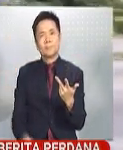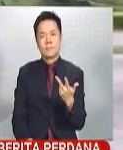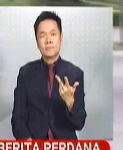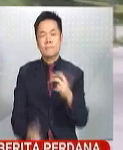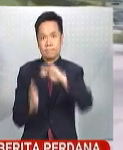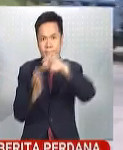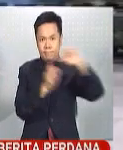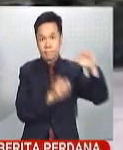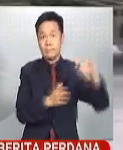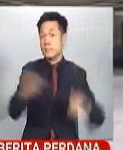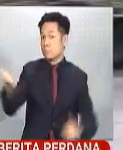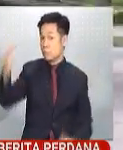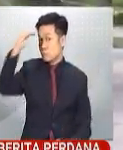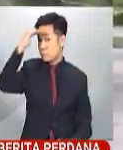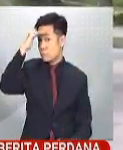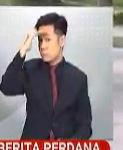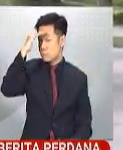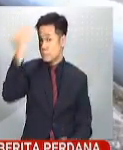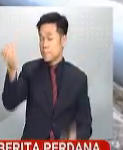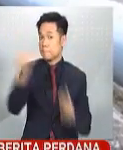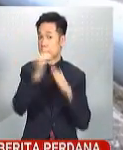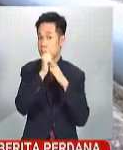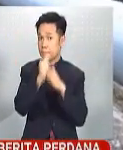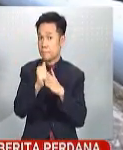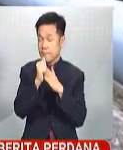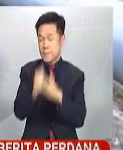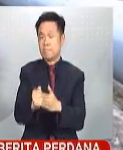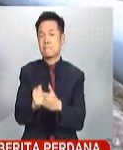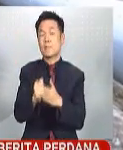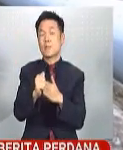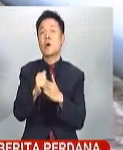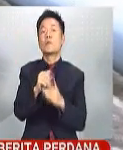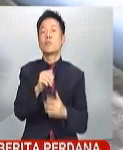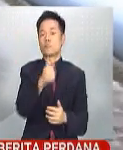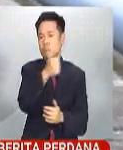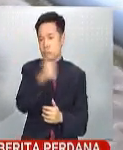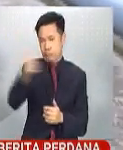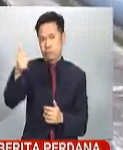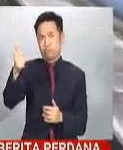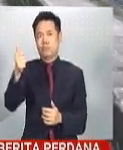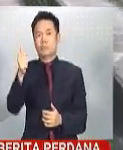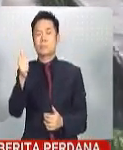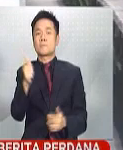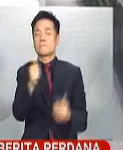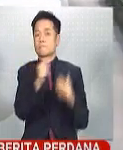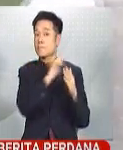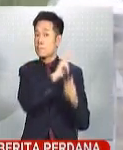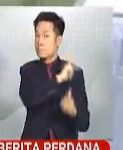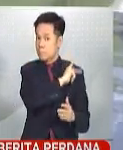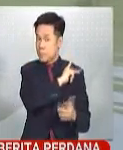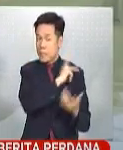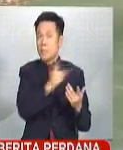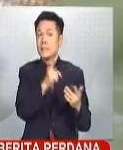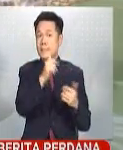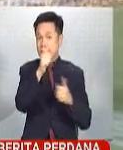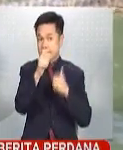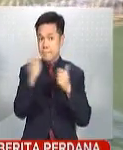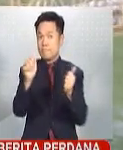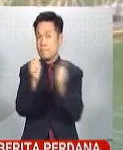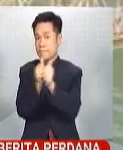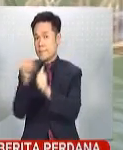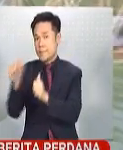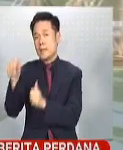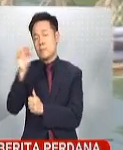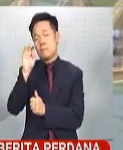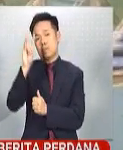Di Johor, masyarakat dan pemimpin di peringkat akar umbi menyambut baik pelantikan menteri dari negeri ini di peringkat persekutuan.